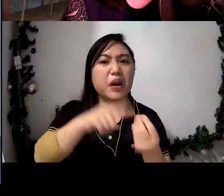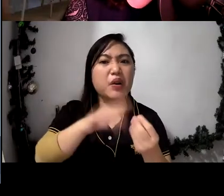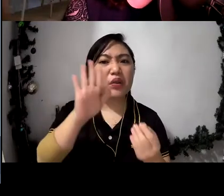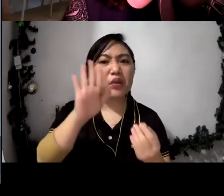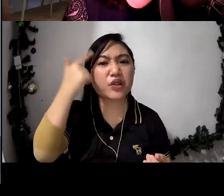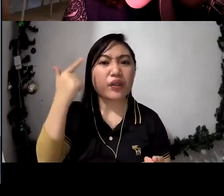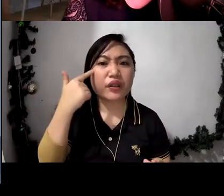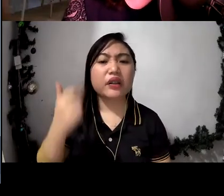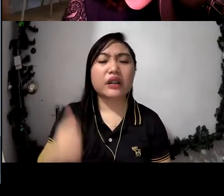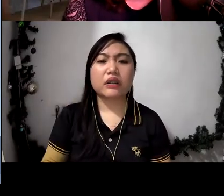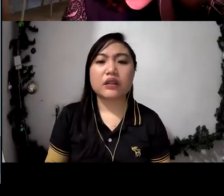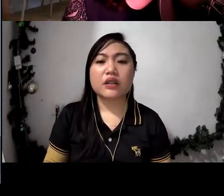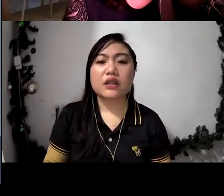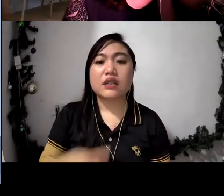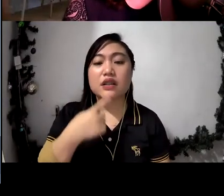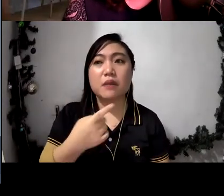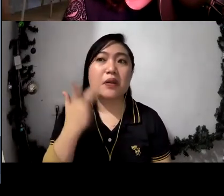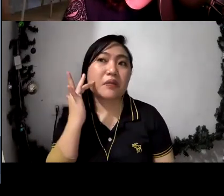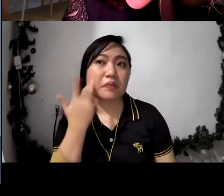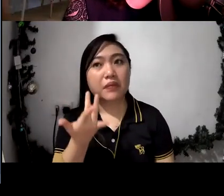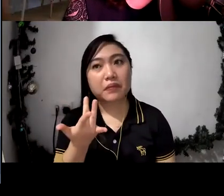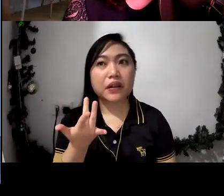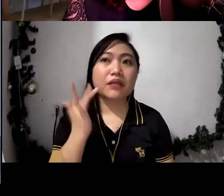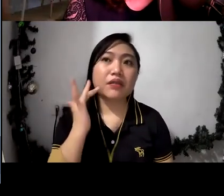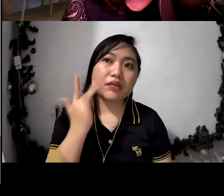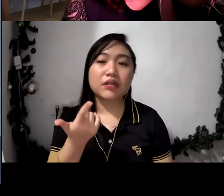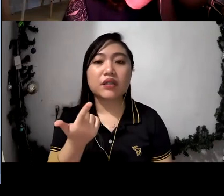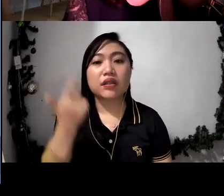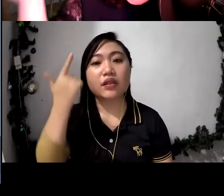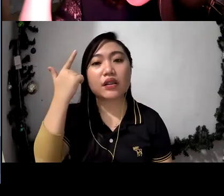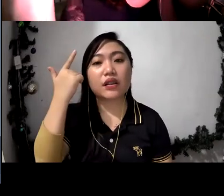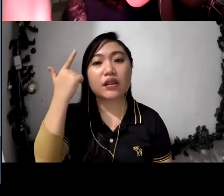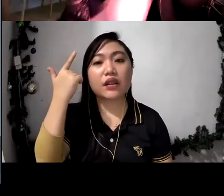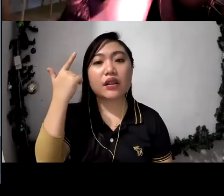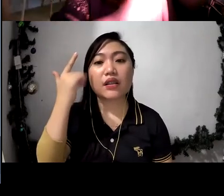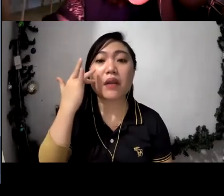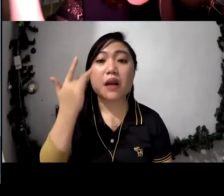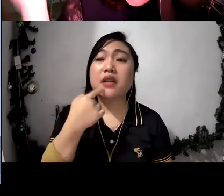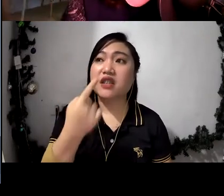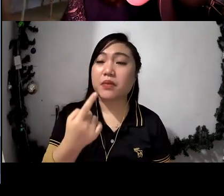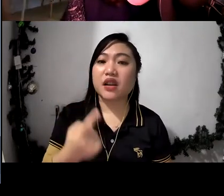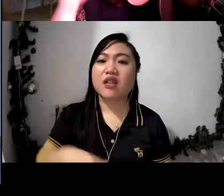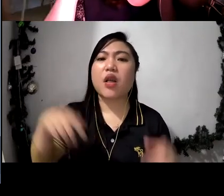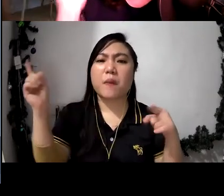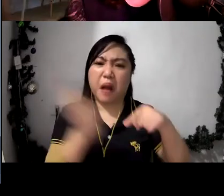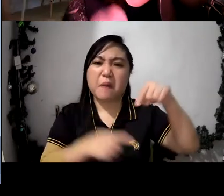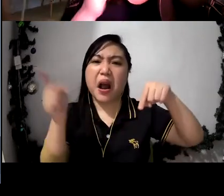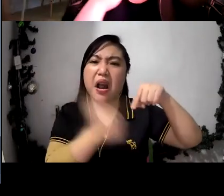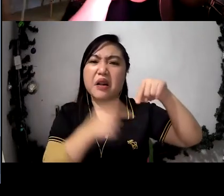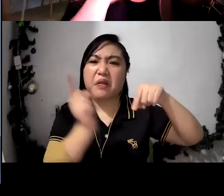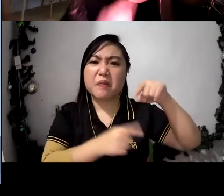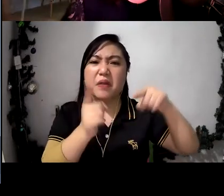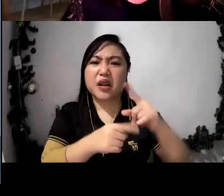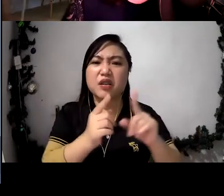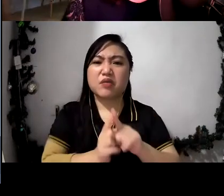for example, ng mga batang Becky, no, nung araw, nilalagay sa sako, pinapalo, no, ha, para dumiretso, may